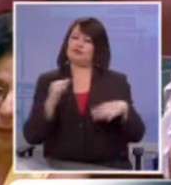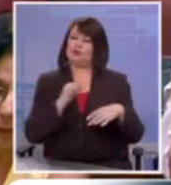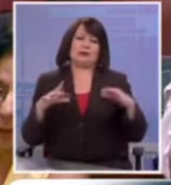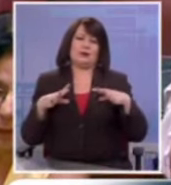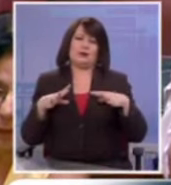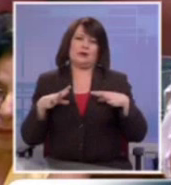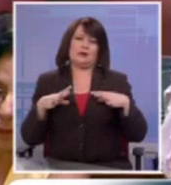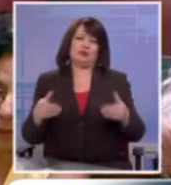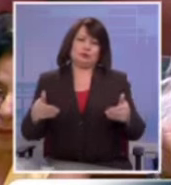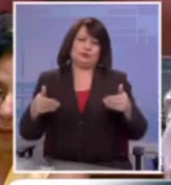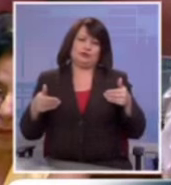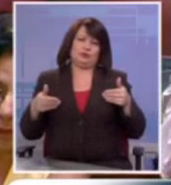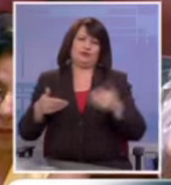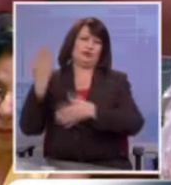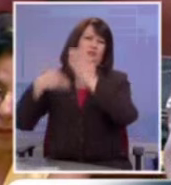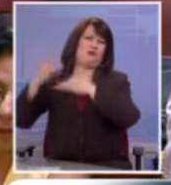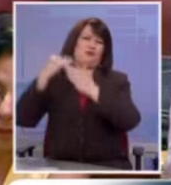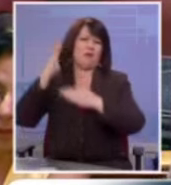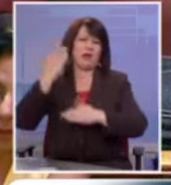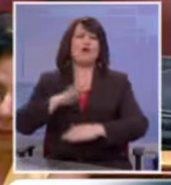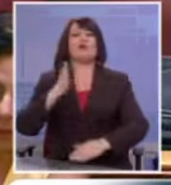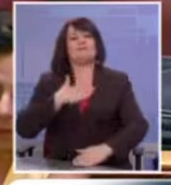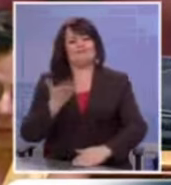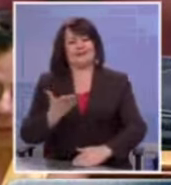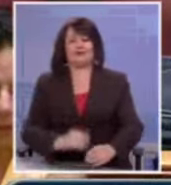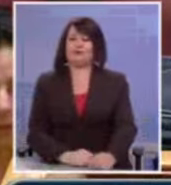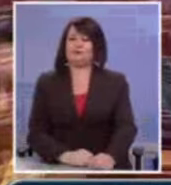δεν θα είναι έτοιμος να οπισθοχωρήσει, να παλινδρομήσει στο παλαιό. Ευχαριστώ. Ευχαριστούμε.